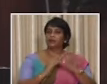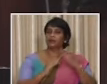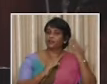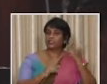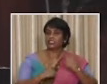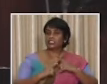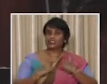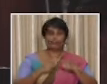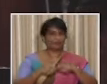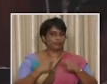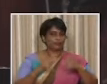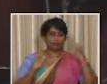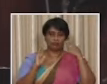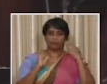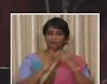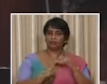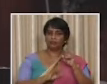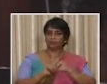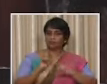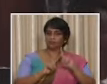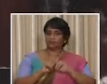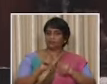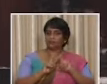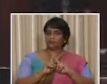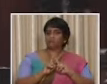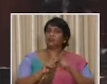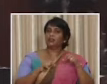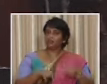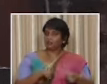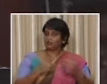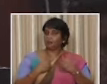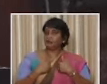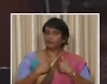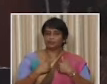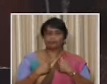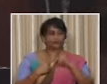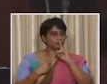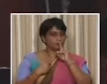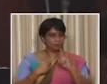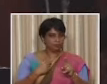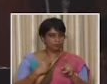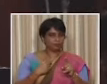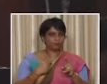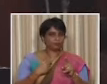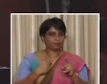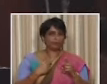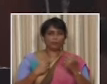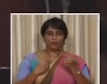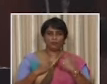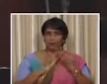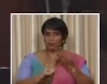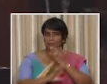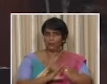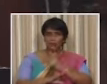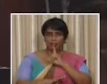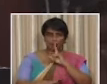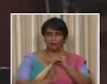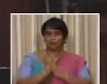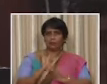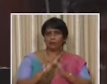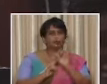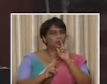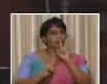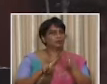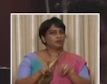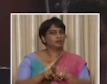ජීවන වියදම ගැන කතා කරනකොට දැන් අපි ගත්තම දැන් අමට පෙර කතා කරපු මන්ත්‍රීතුමා කිව්ව